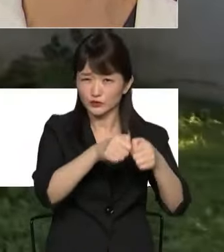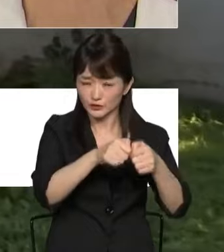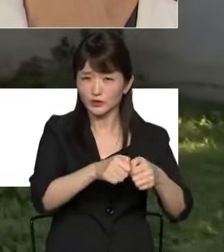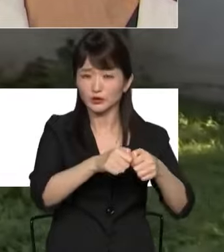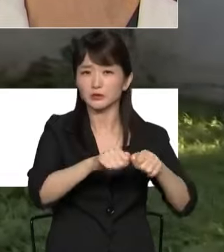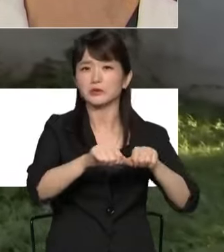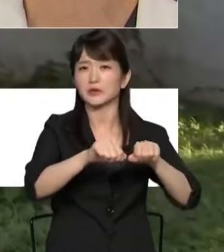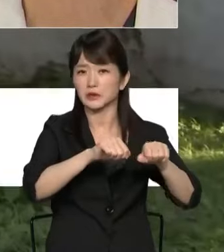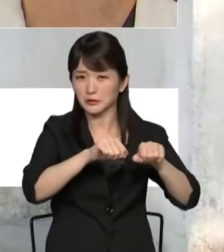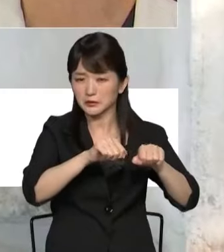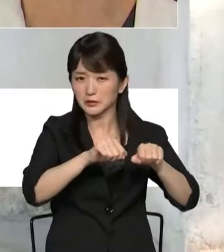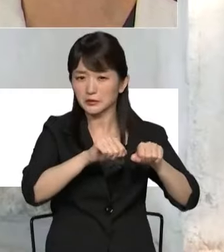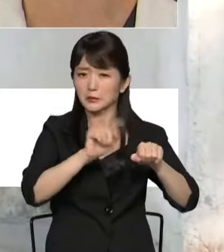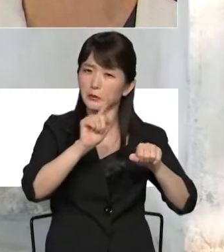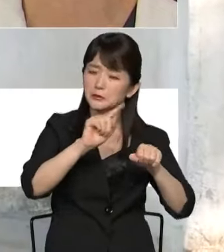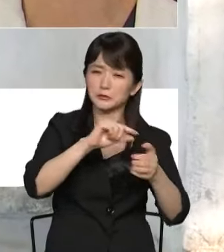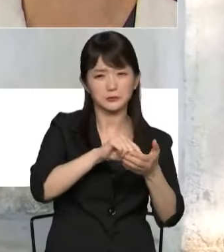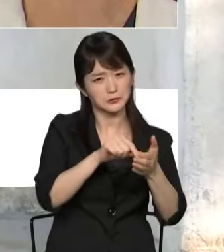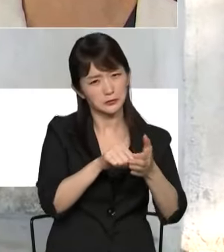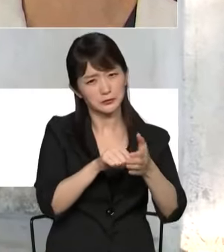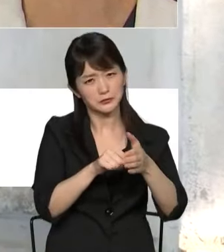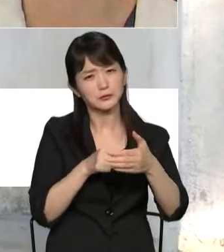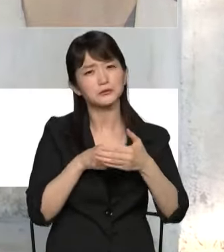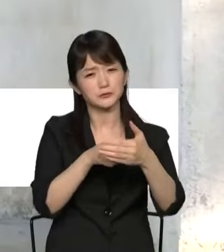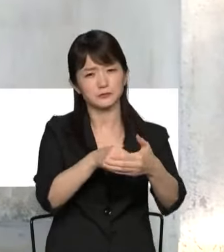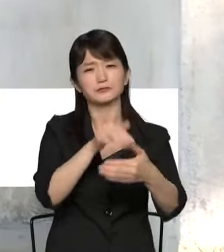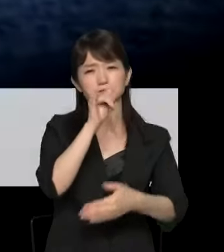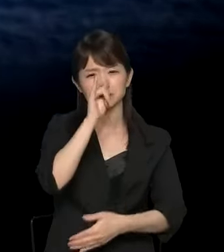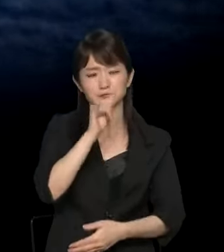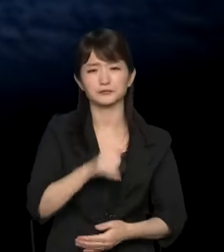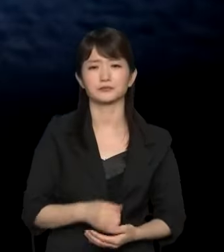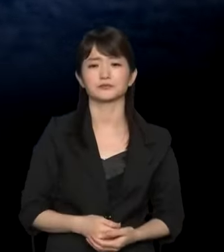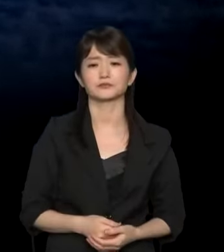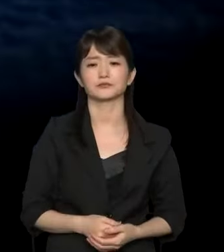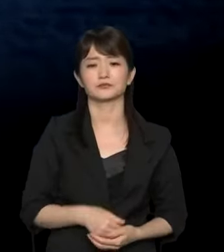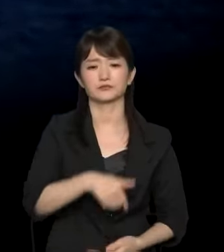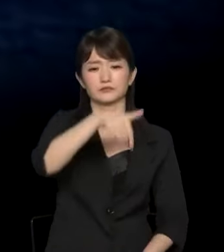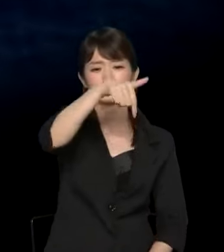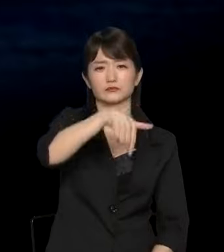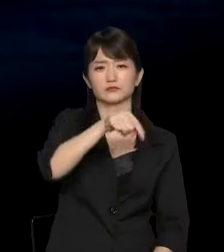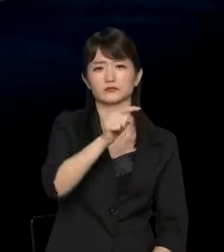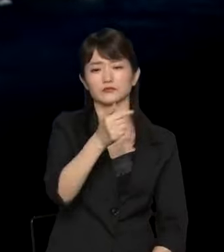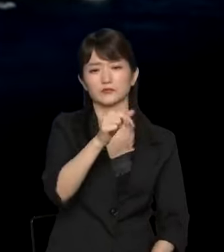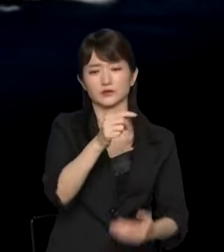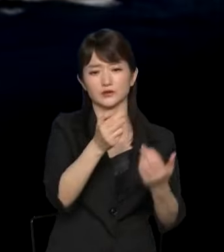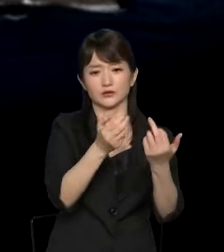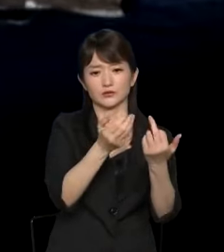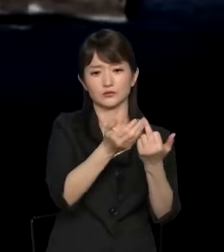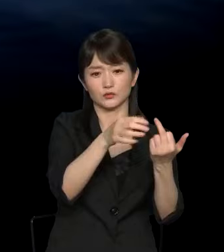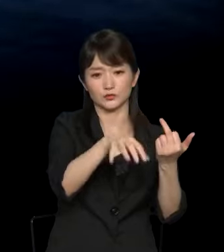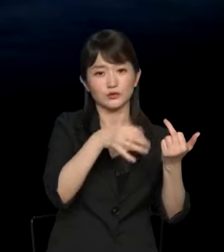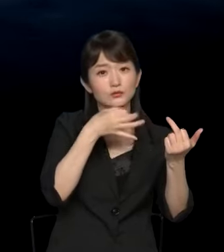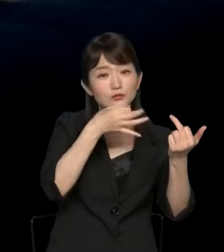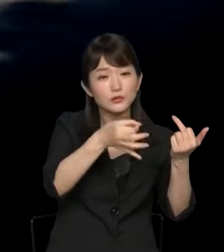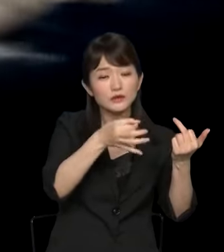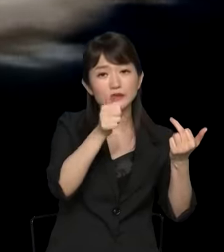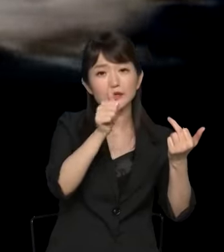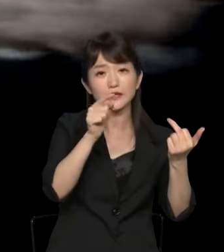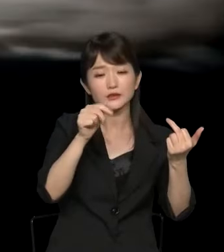부분에서는 한 단계 진전이 있었다고 보고요. 구남도로 불리는 하시마 탄광 등 2015년